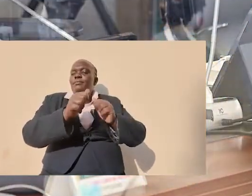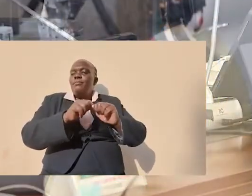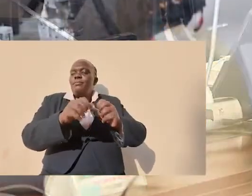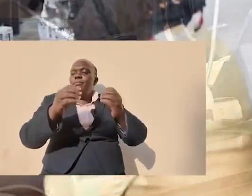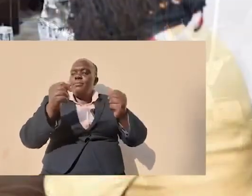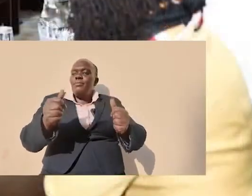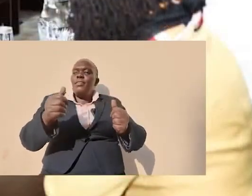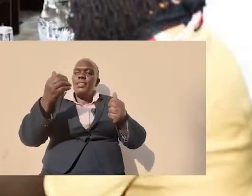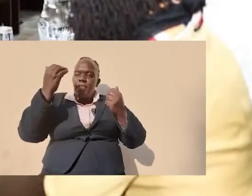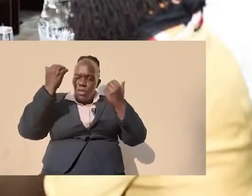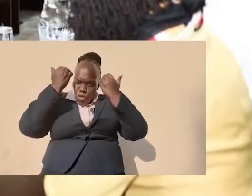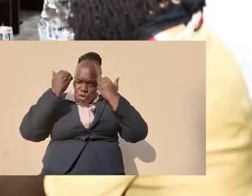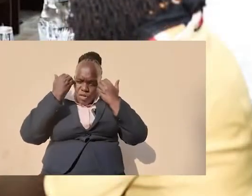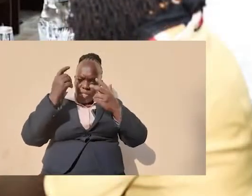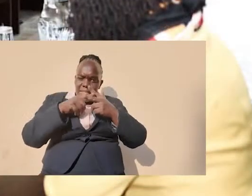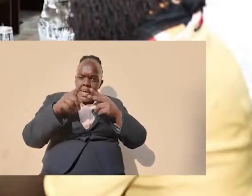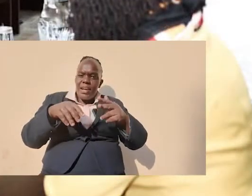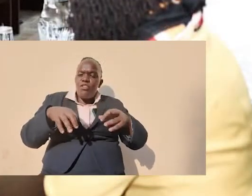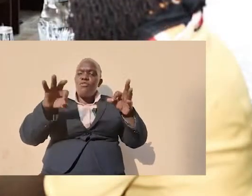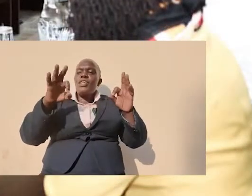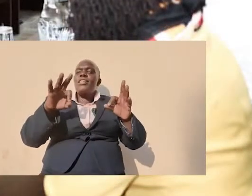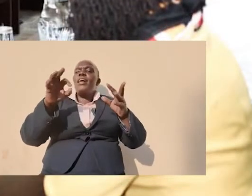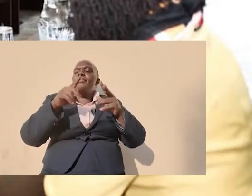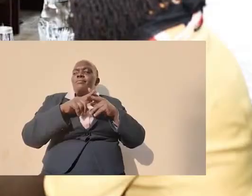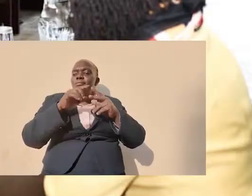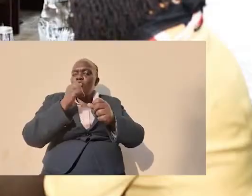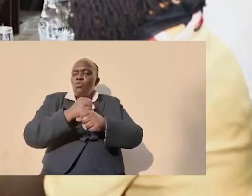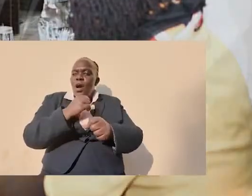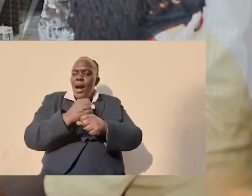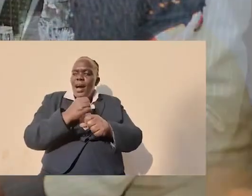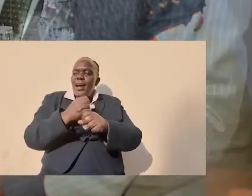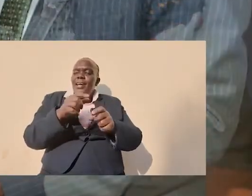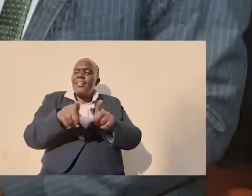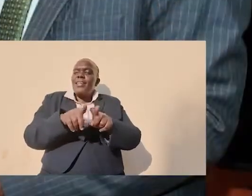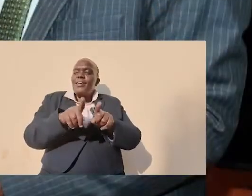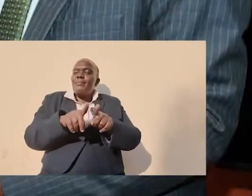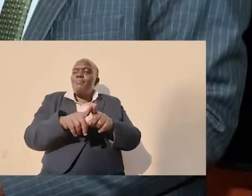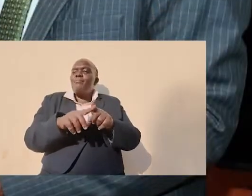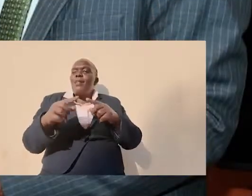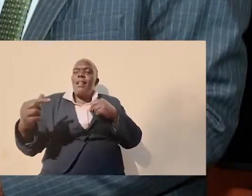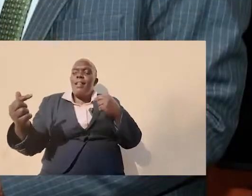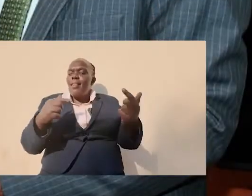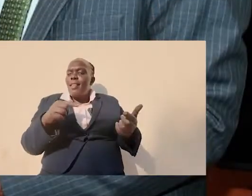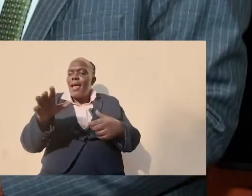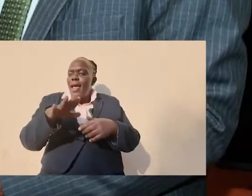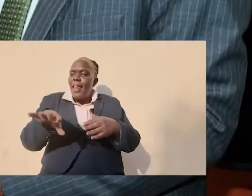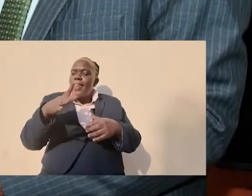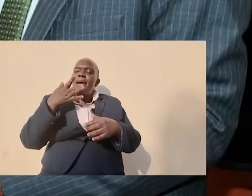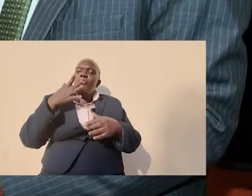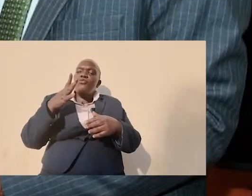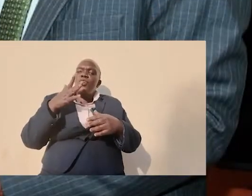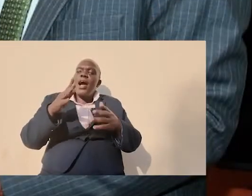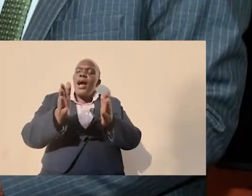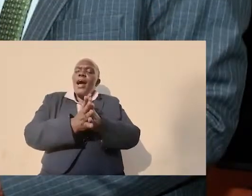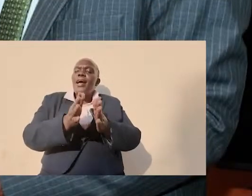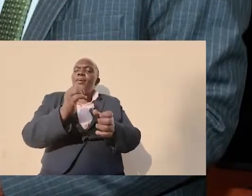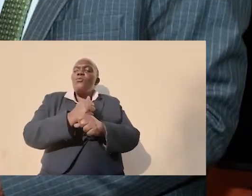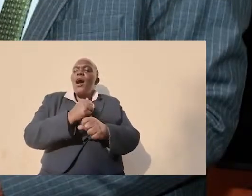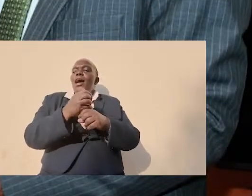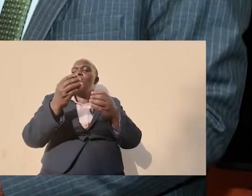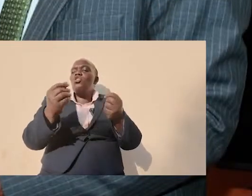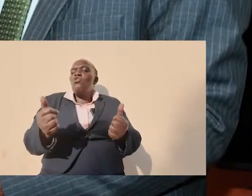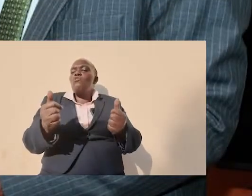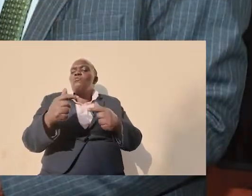hiyo. Tume ya Kitaifa ya Haki za Binadamu imepokea ujumbe kutoka kaunti ya Tana River kujadili masuala ya haki